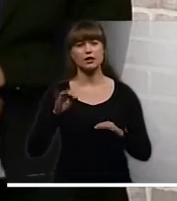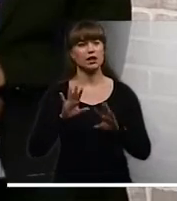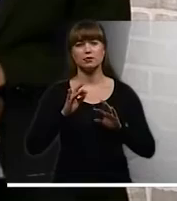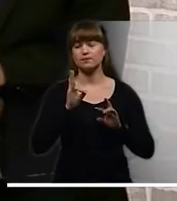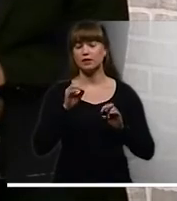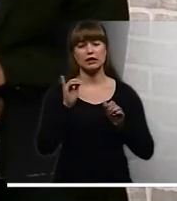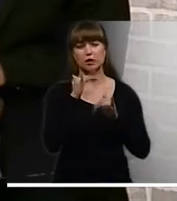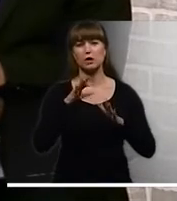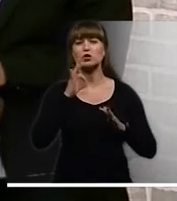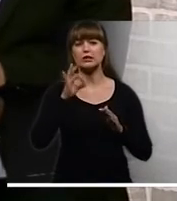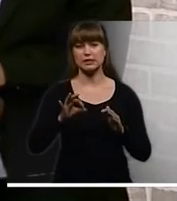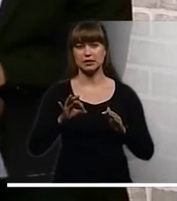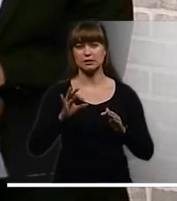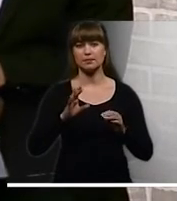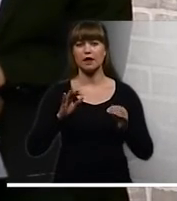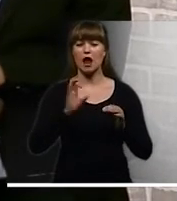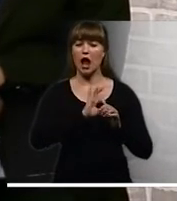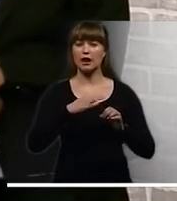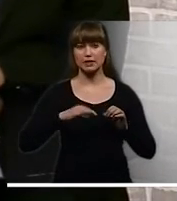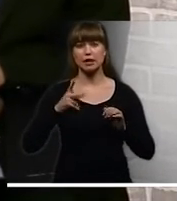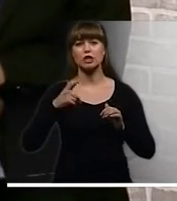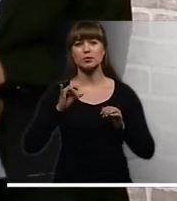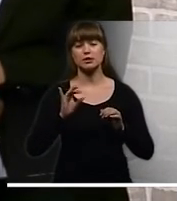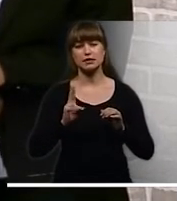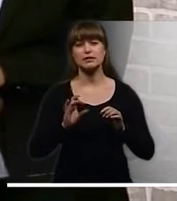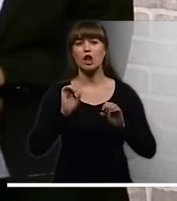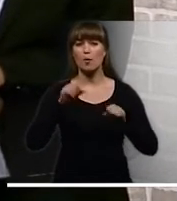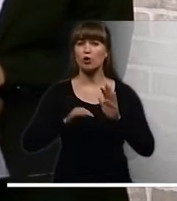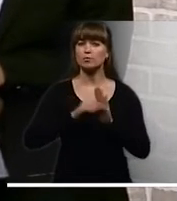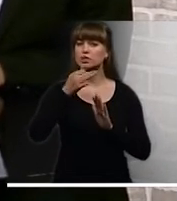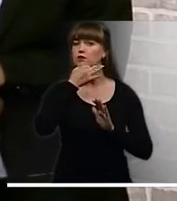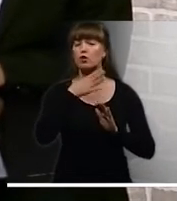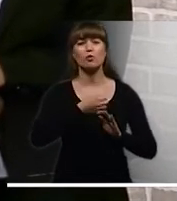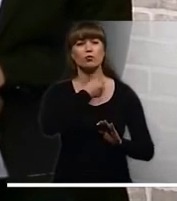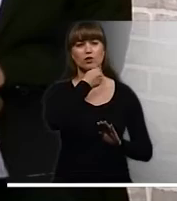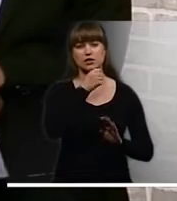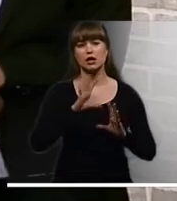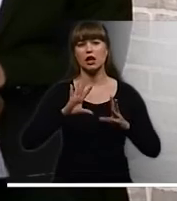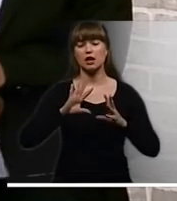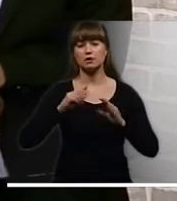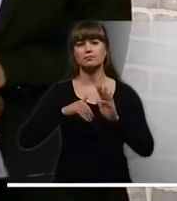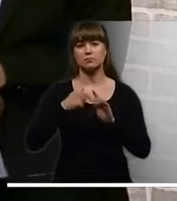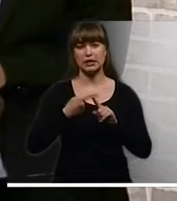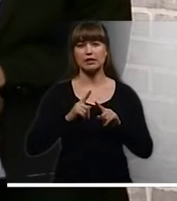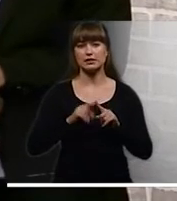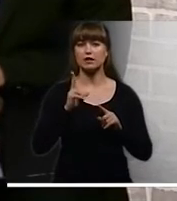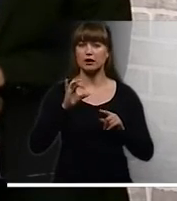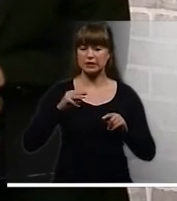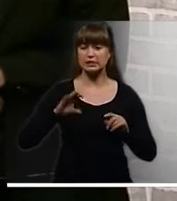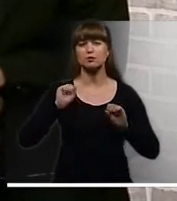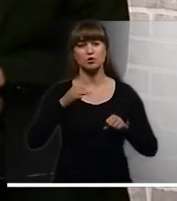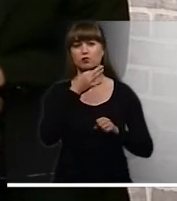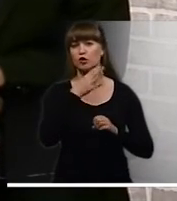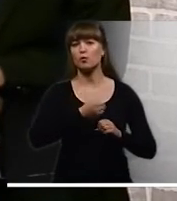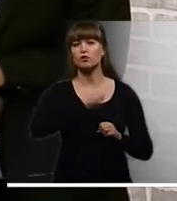или... Нет, не могу сказать. Она, артериальная гипертензия может повышаться в любом возрасте, и, собственно, исходя из этого, и криз может